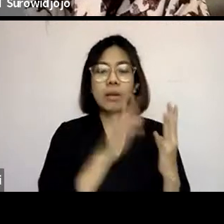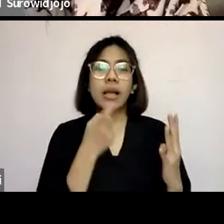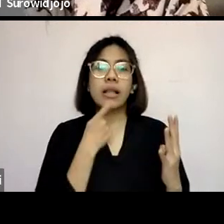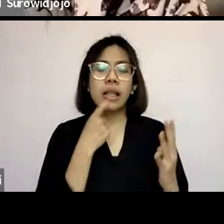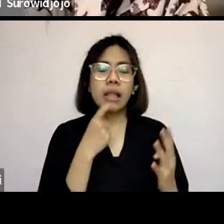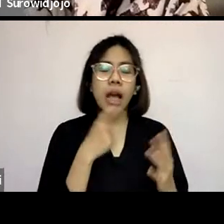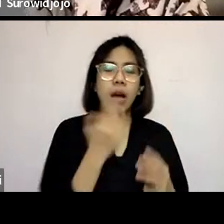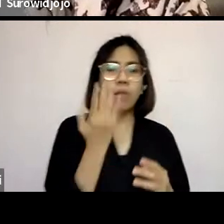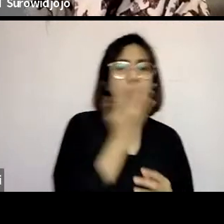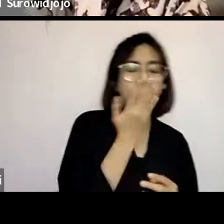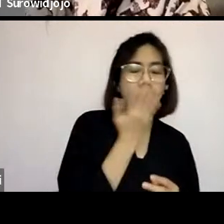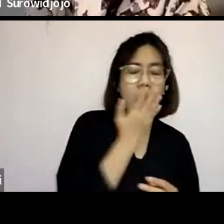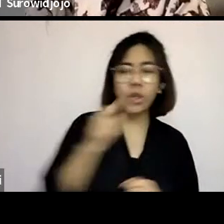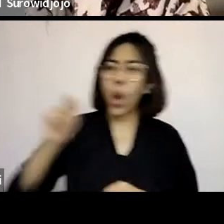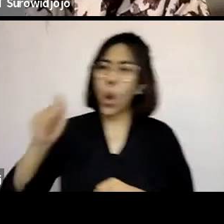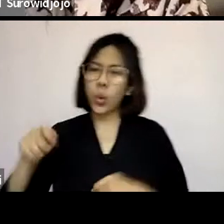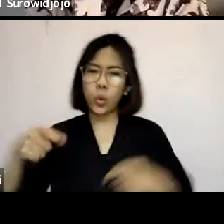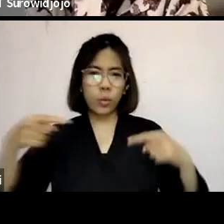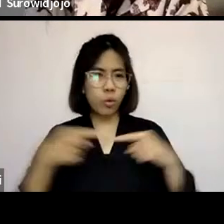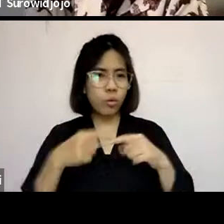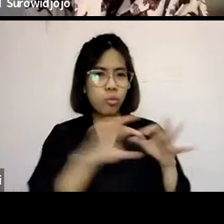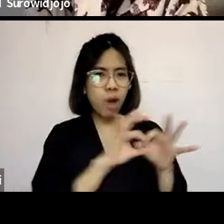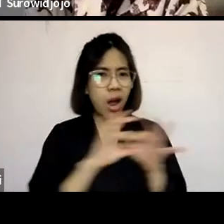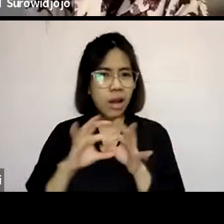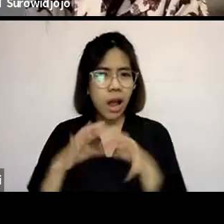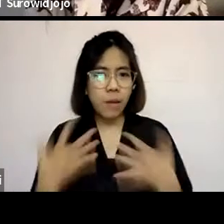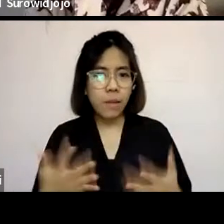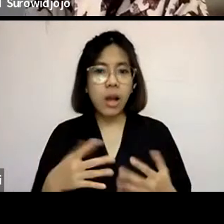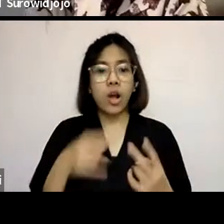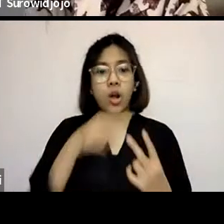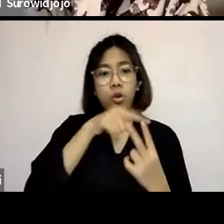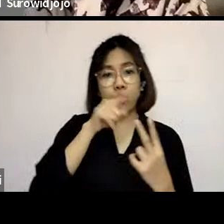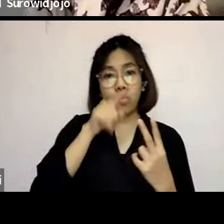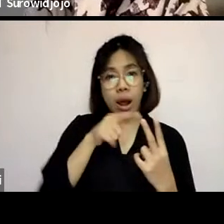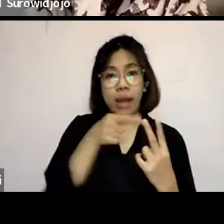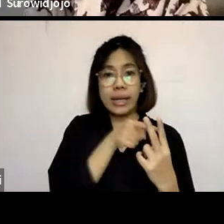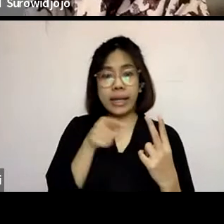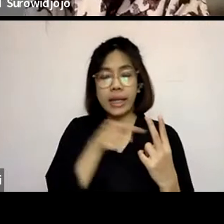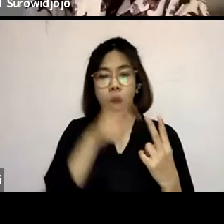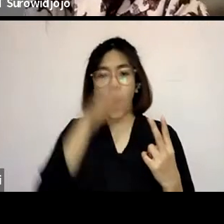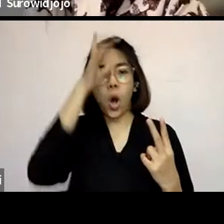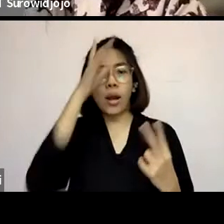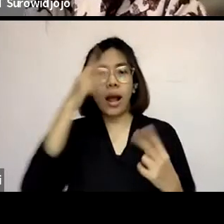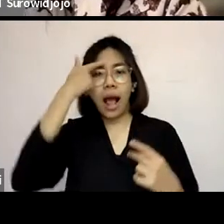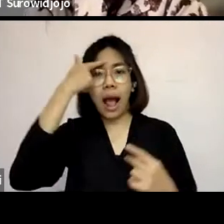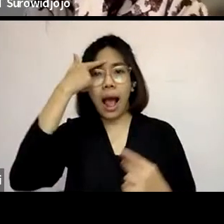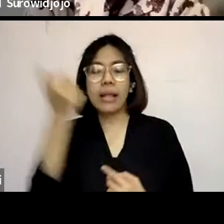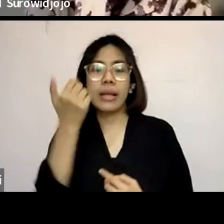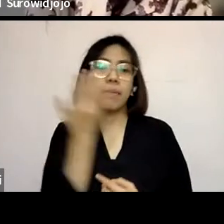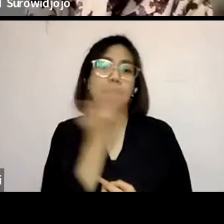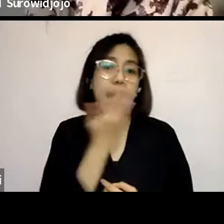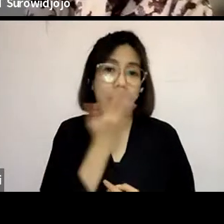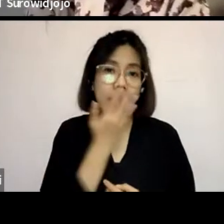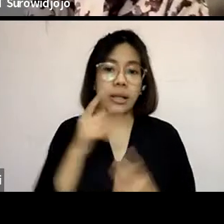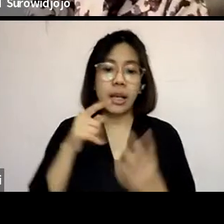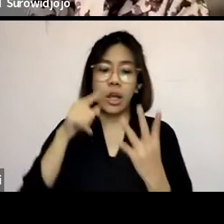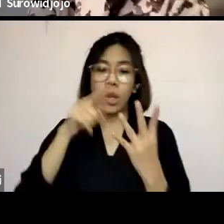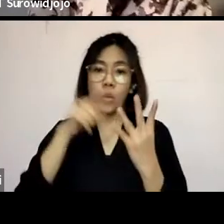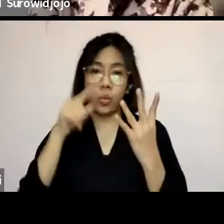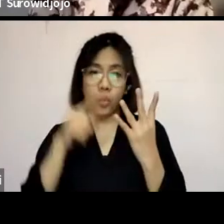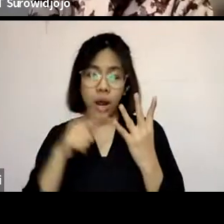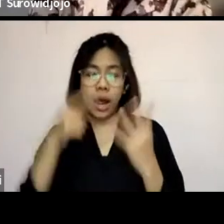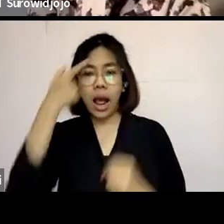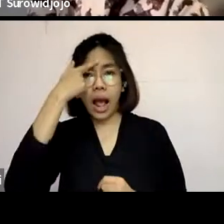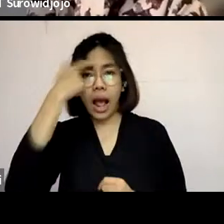dua orang narasumber kami undang punya latar belakang studi bahasa dan dua lainnya berlatar belakang ilmu hukum